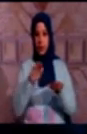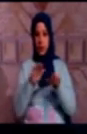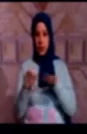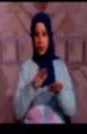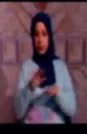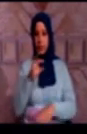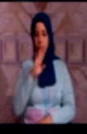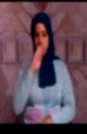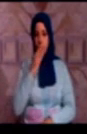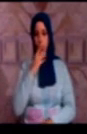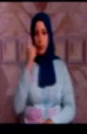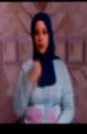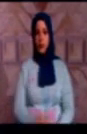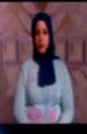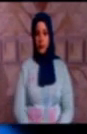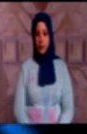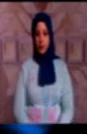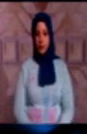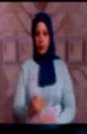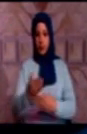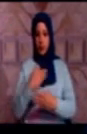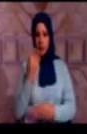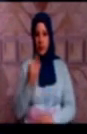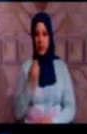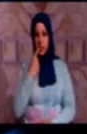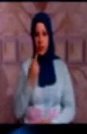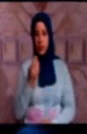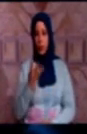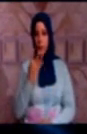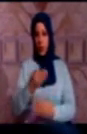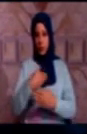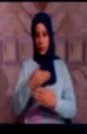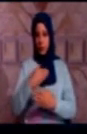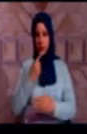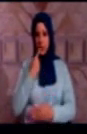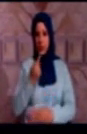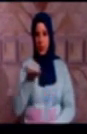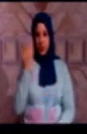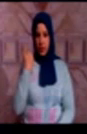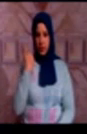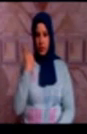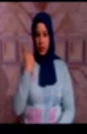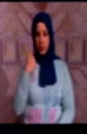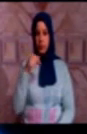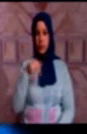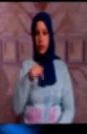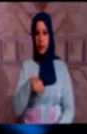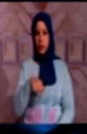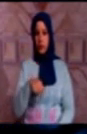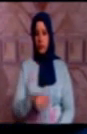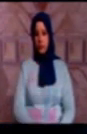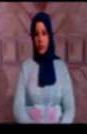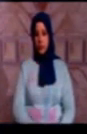لان يمكن قبل ثلاث سنوات واربع سنوات من الان كان الهرم ده